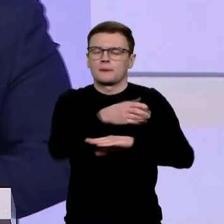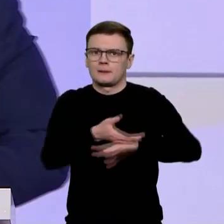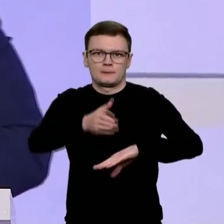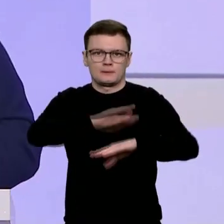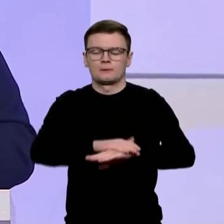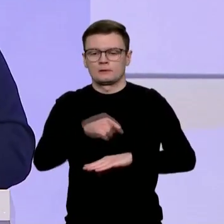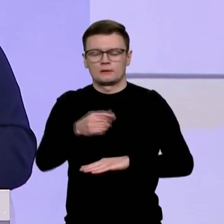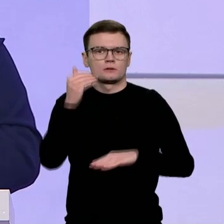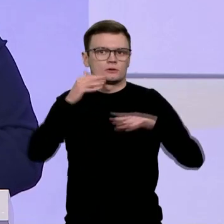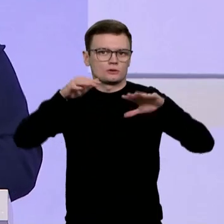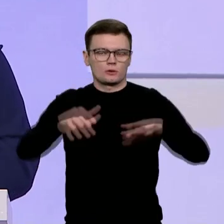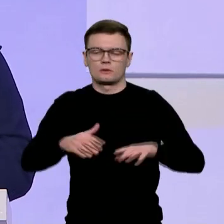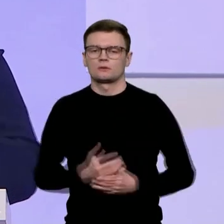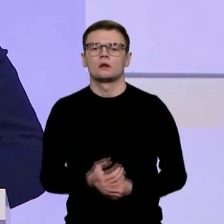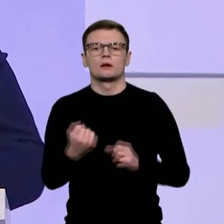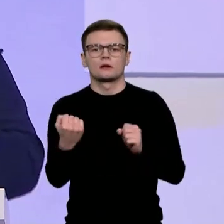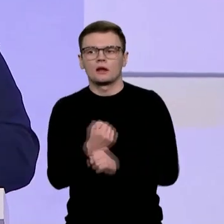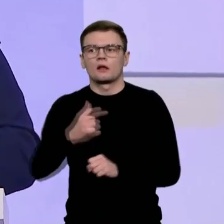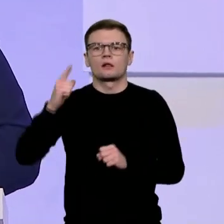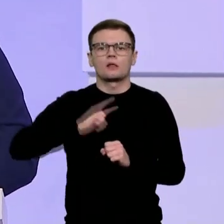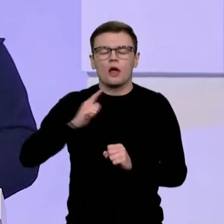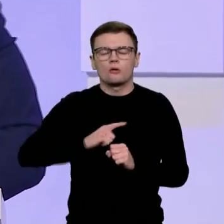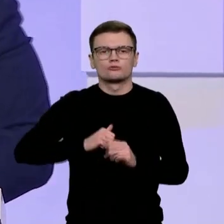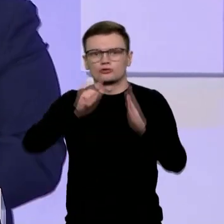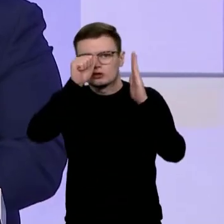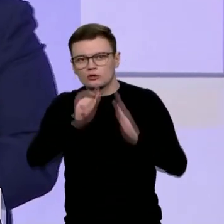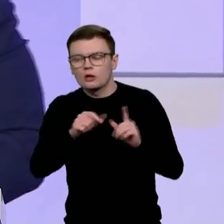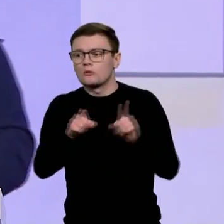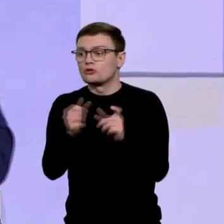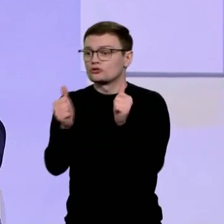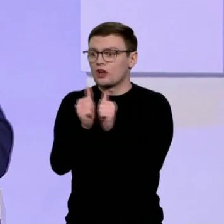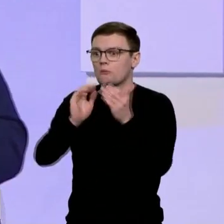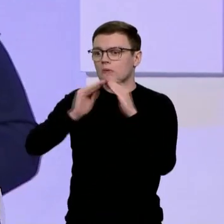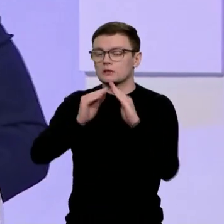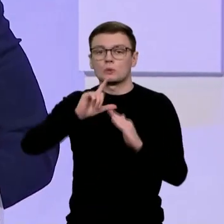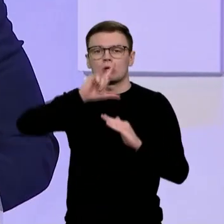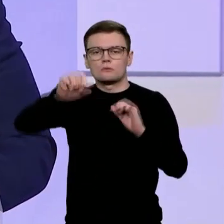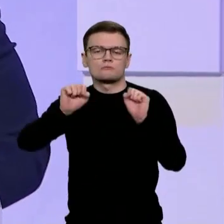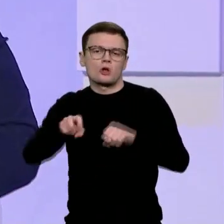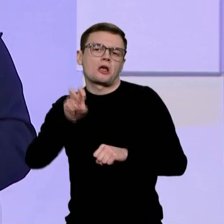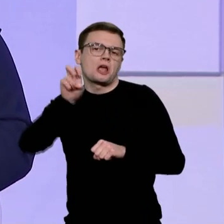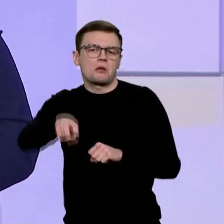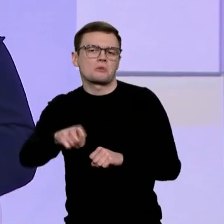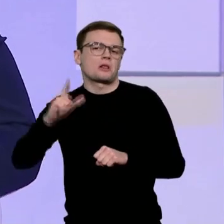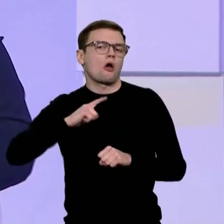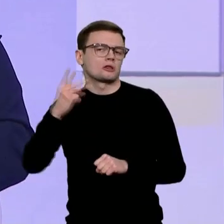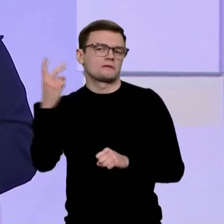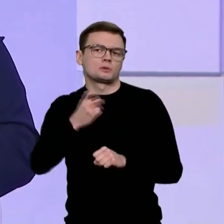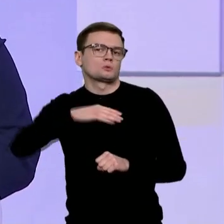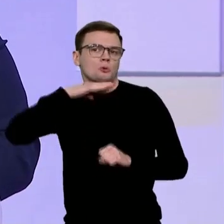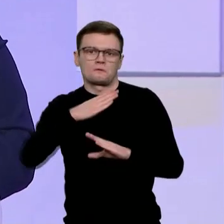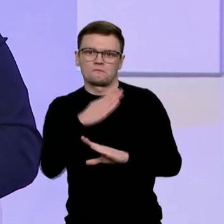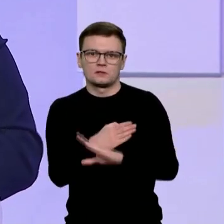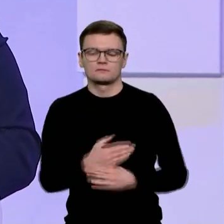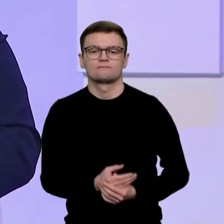pas specialistą, turi laukti pusę metų. Į gretimą miestą tu gali patekti už 2 savaičių. Nežinau, kokiame